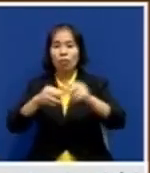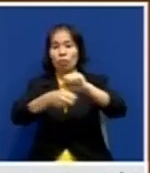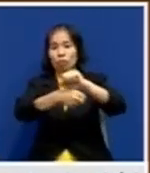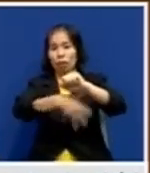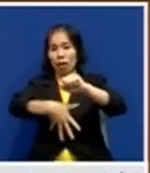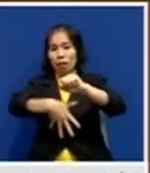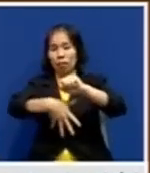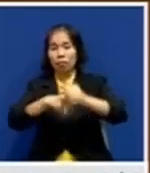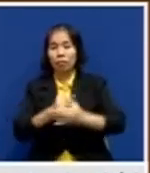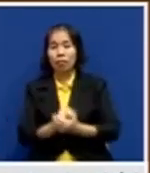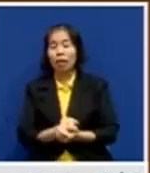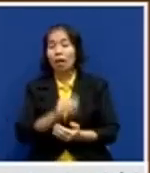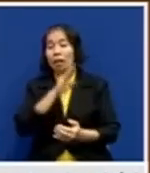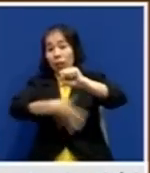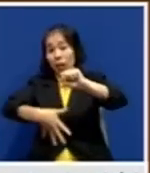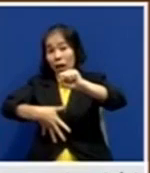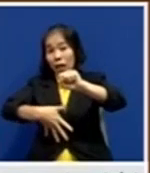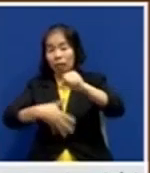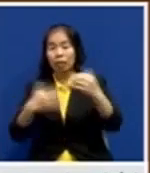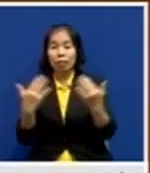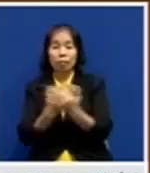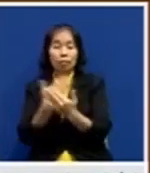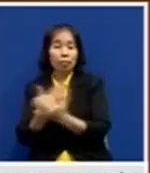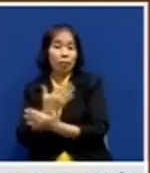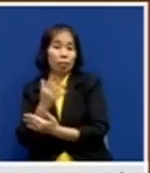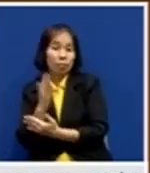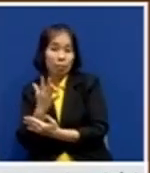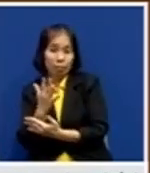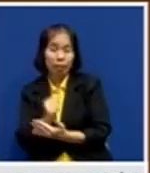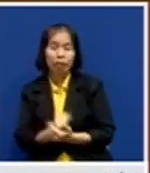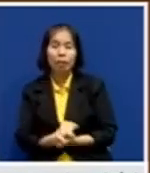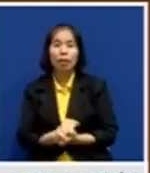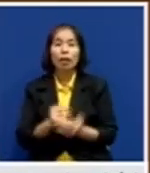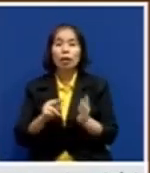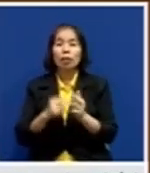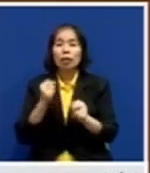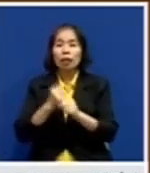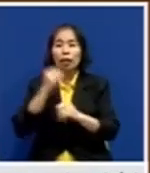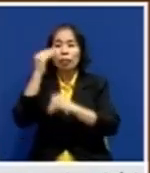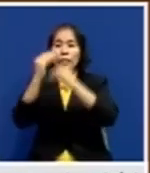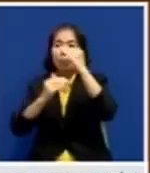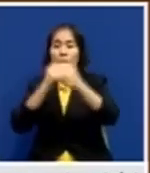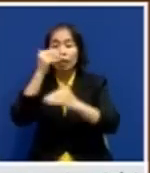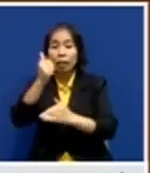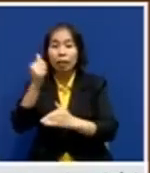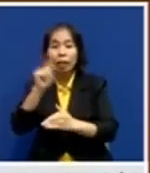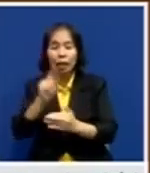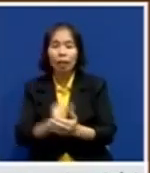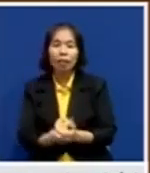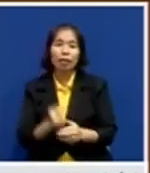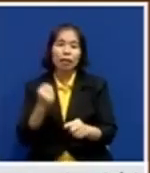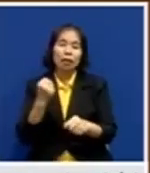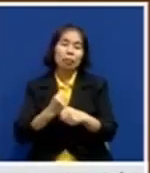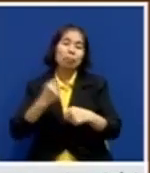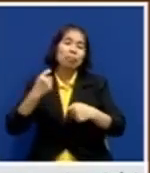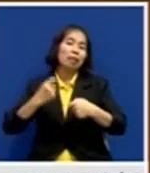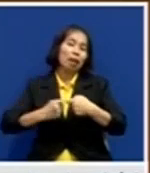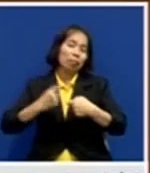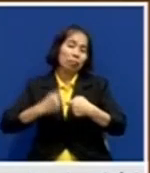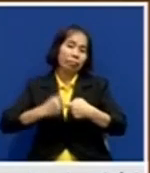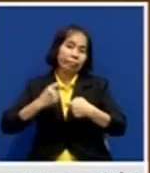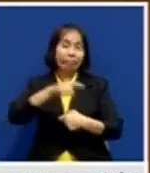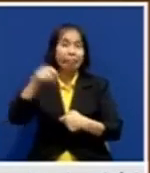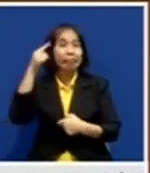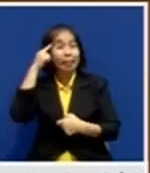ๆซึ่งถ้าไม่เปลี่ยนแปลงมันโอกาสที่ทำให้ทุกอย่างดีขึ้นเนี่ยมันก็ไม่ง่ายอย่างที่เราคิด